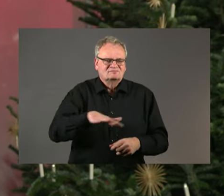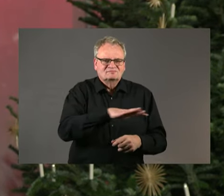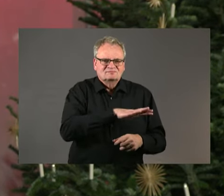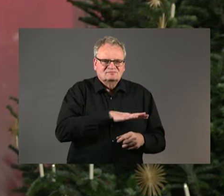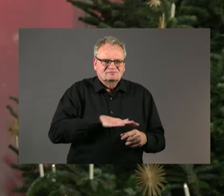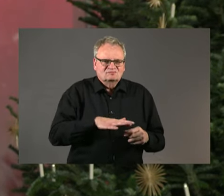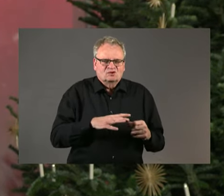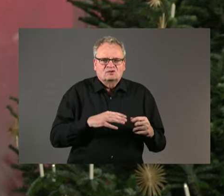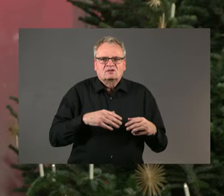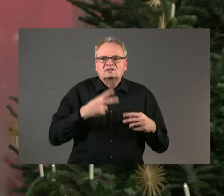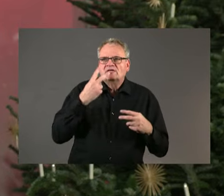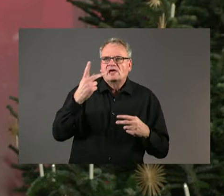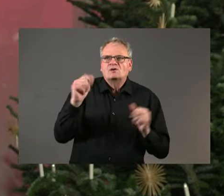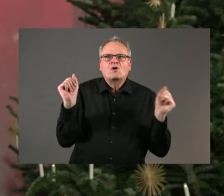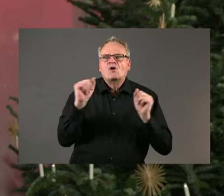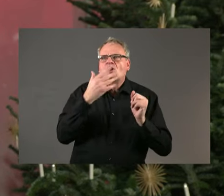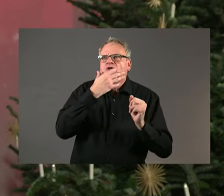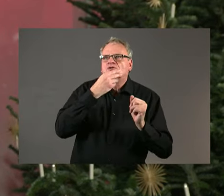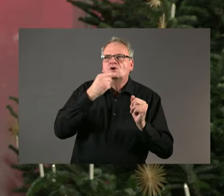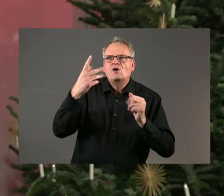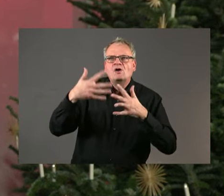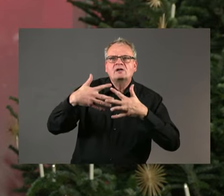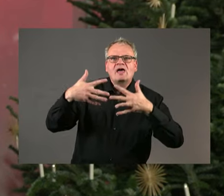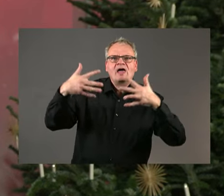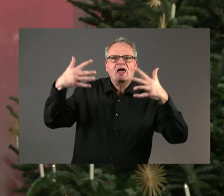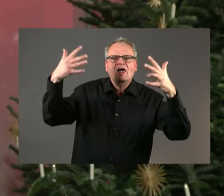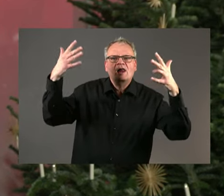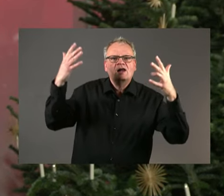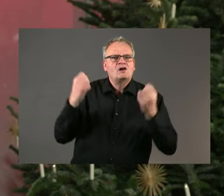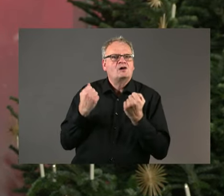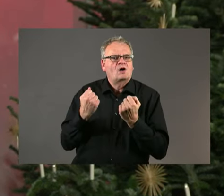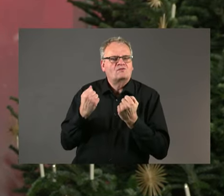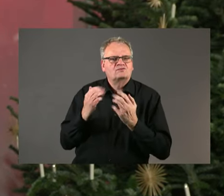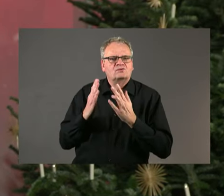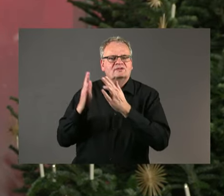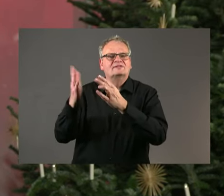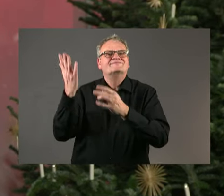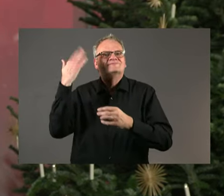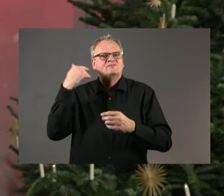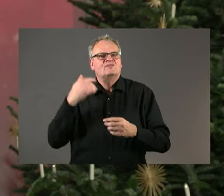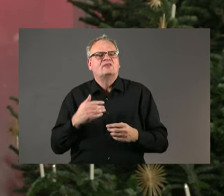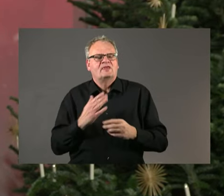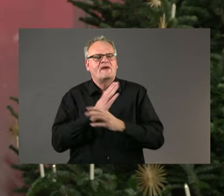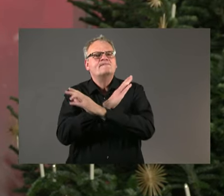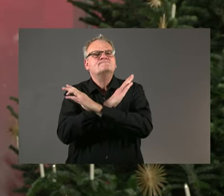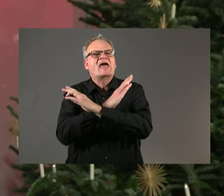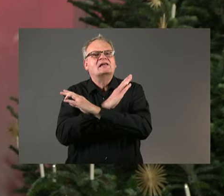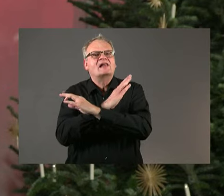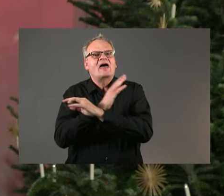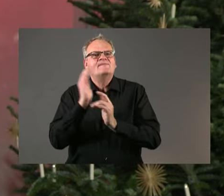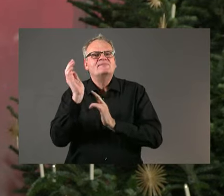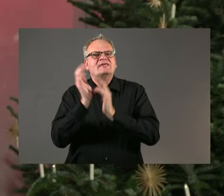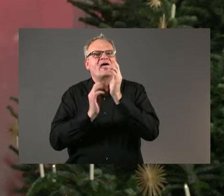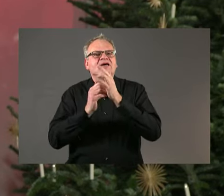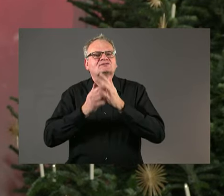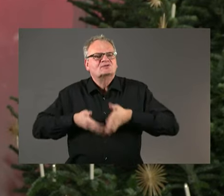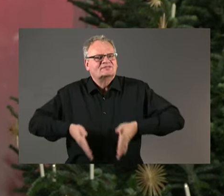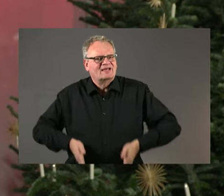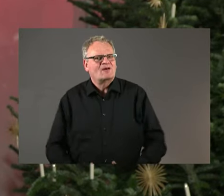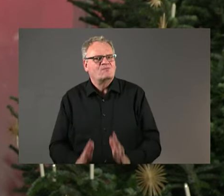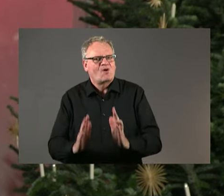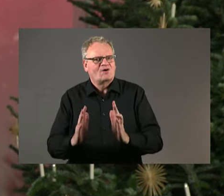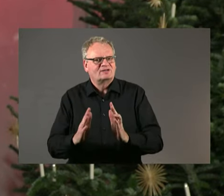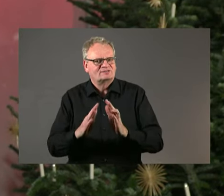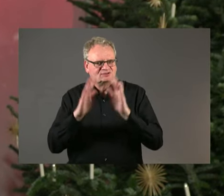wohnen, scheint es hell. Als Jesus in Bethlehem in Judäa geboren wurde, kamen Sterndeuter aus